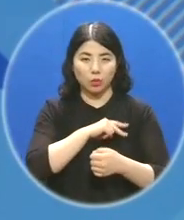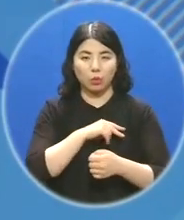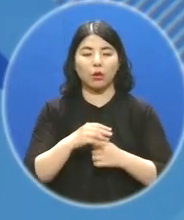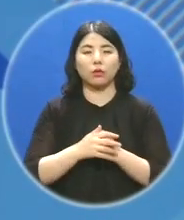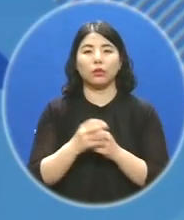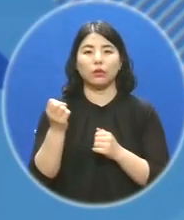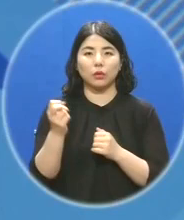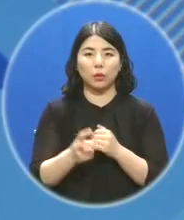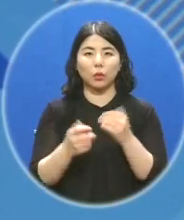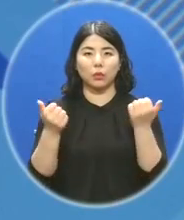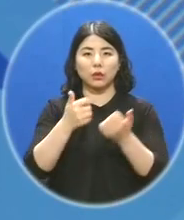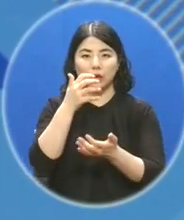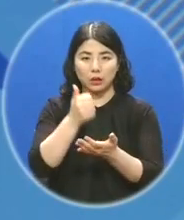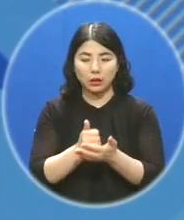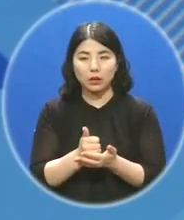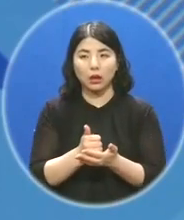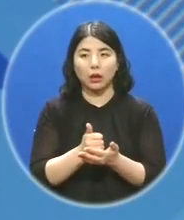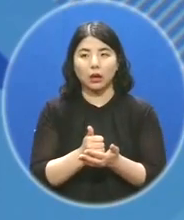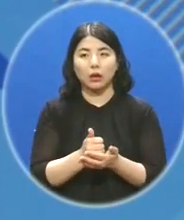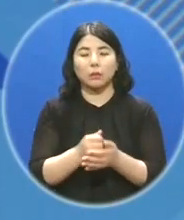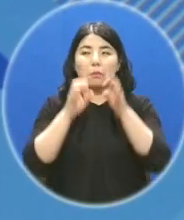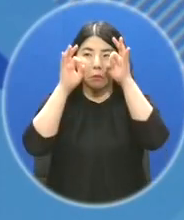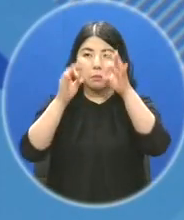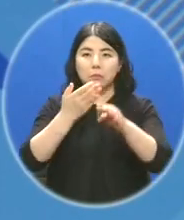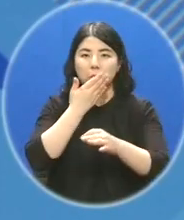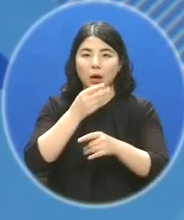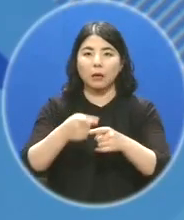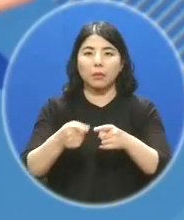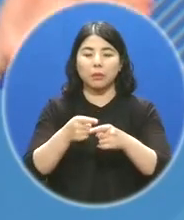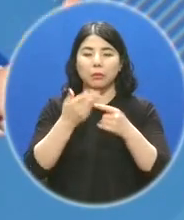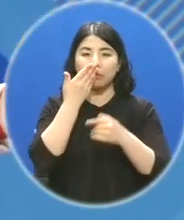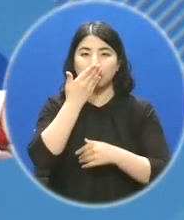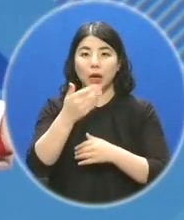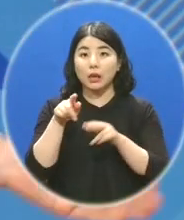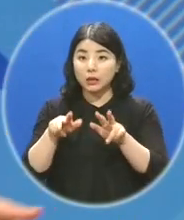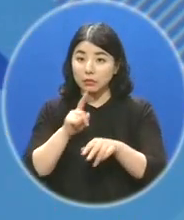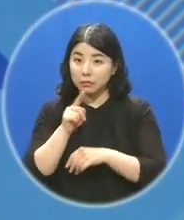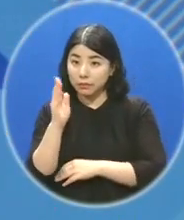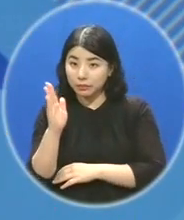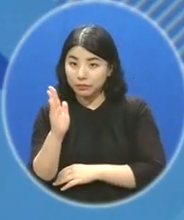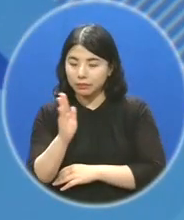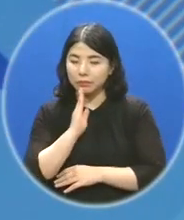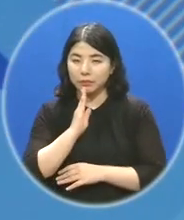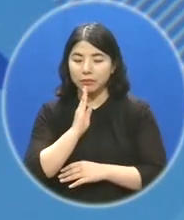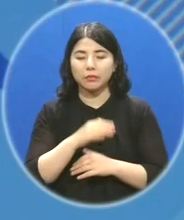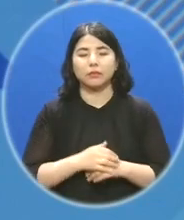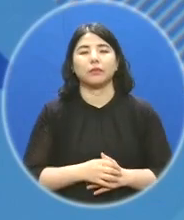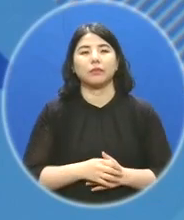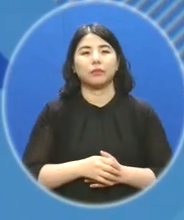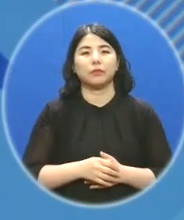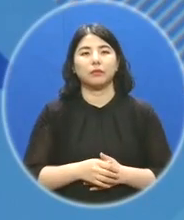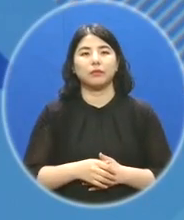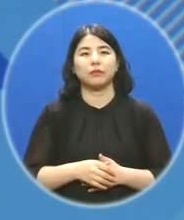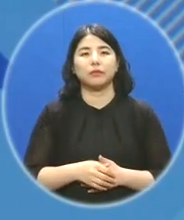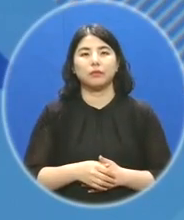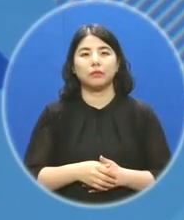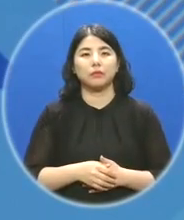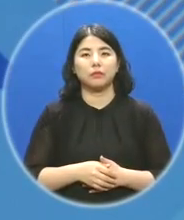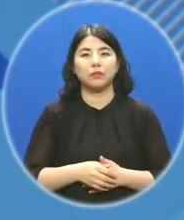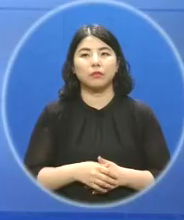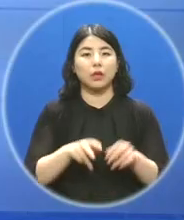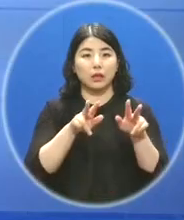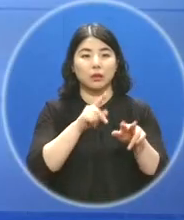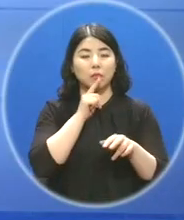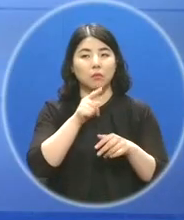의원님들이라든가 또는 의장을 의장님을 바라볼 수도 있고 평가할 수도 있고 지금 그런 얘기를 네, 이제 시민단체에서 하고 네네. 계시는 거예요. 네. 그